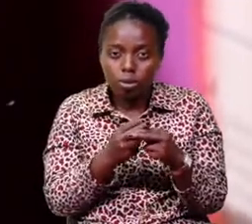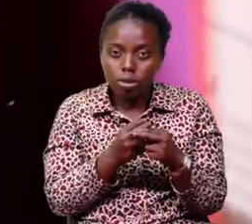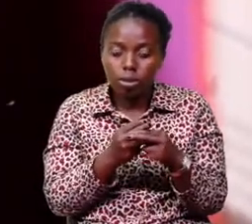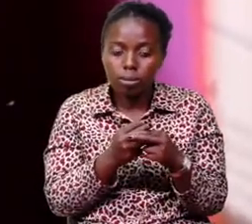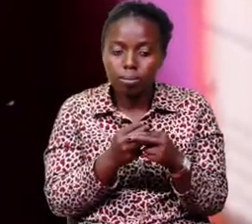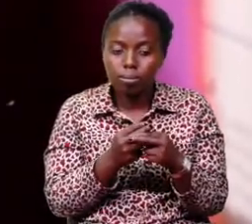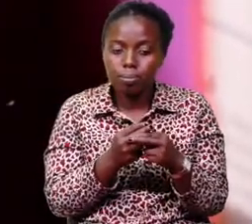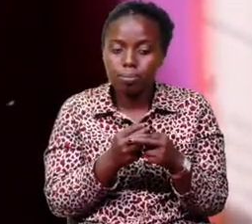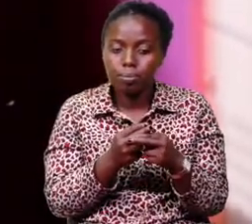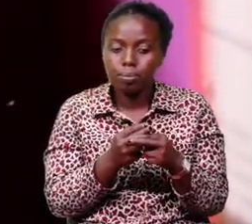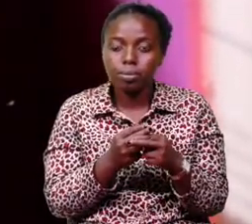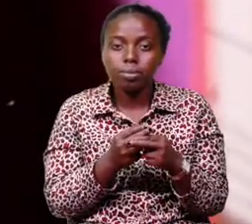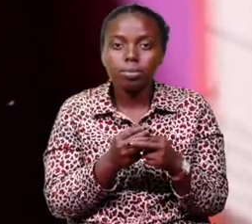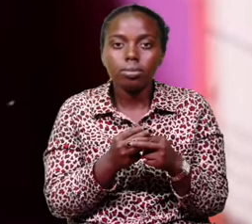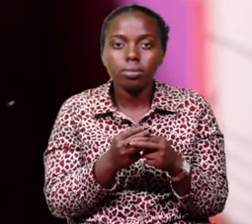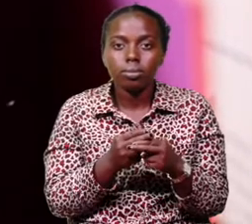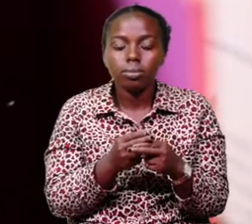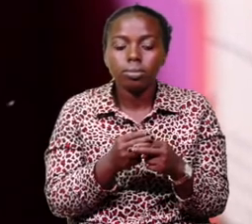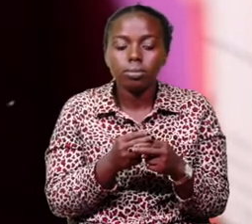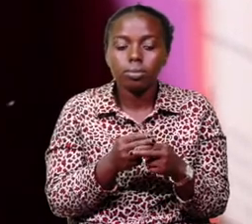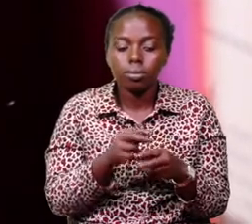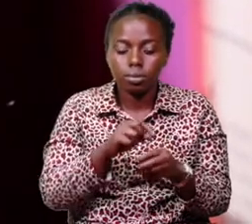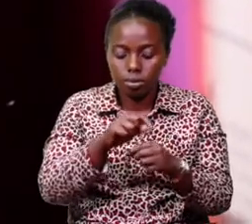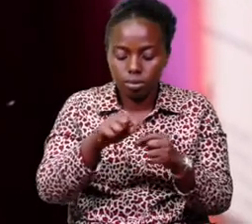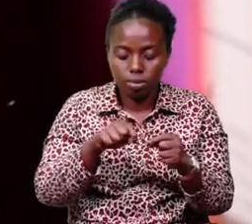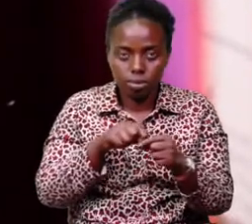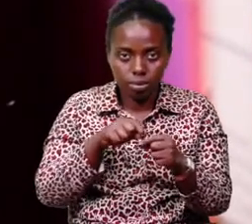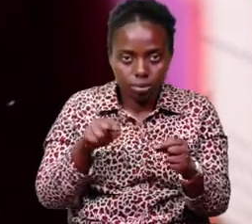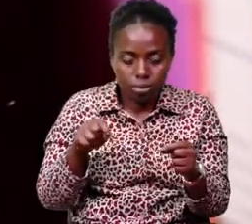ukakazirika ku musumari wawe,